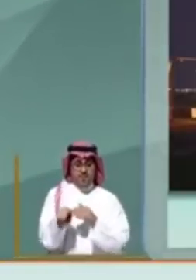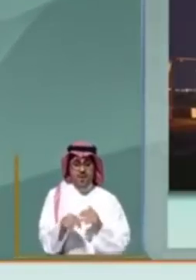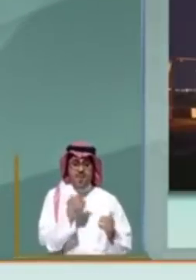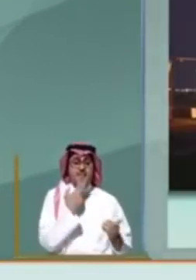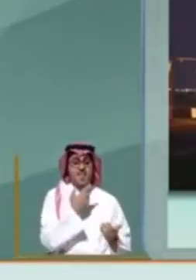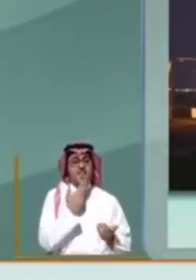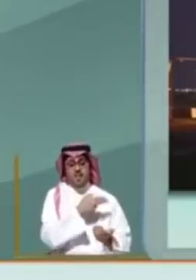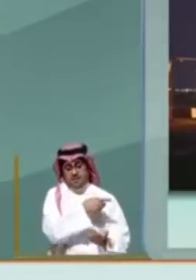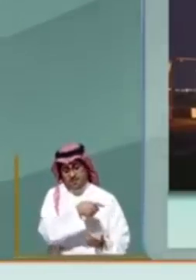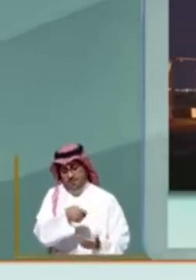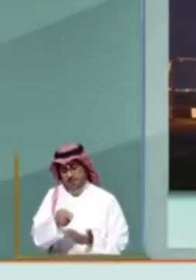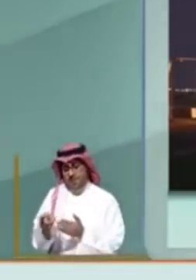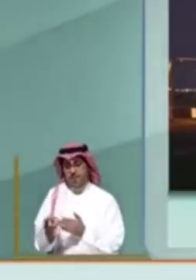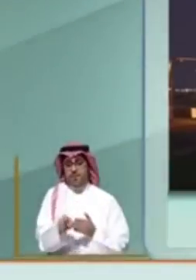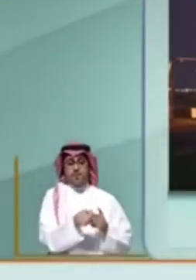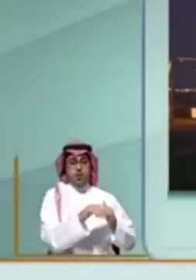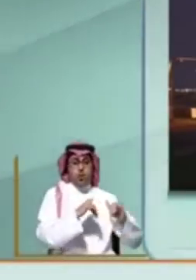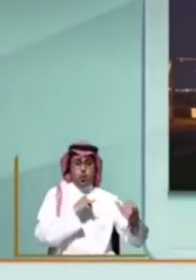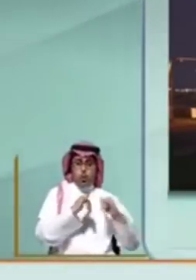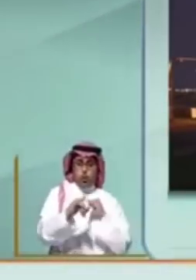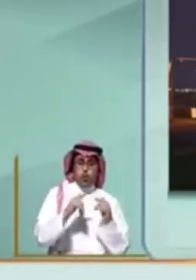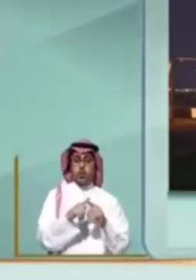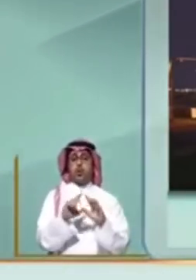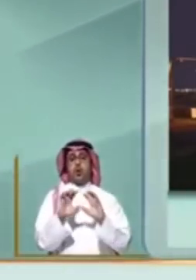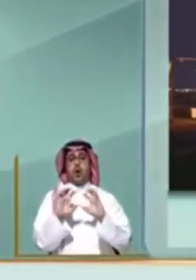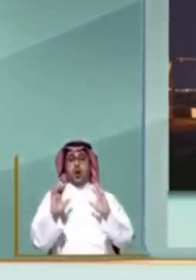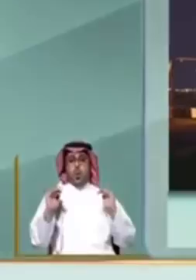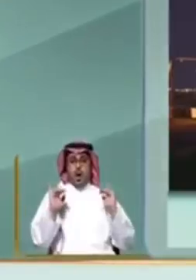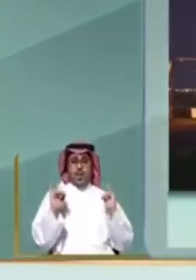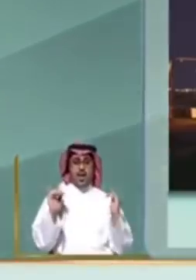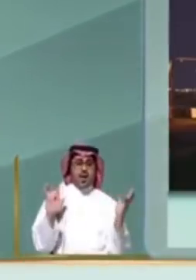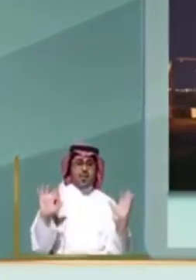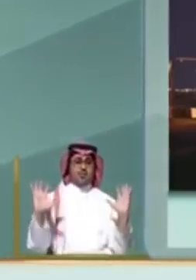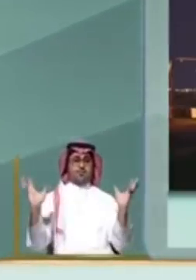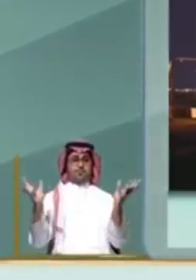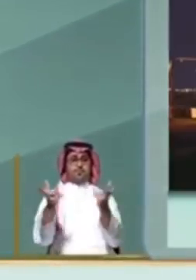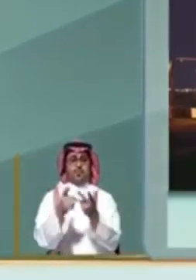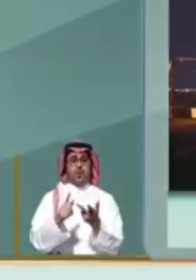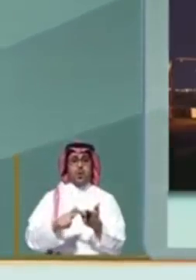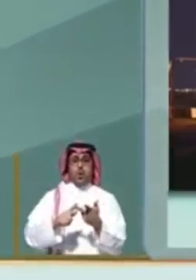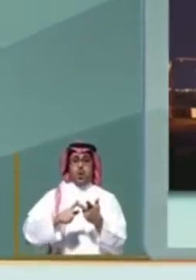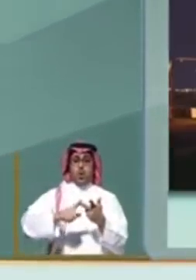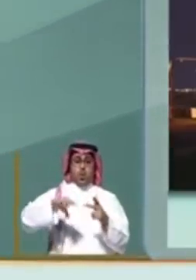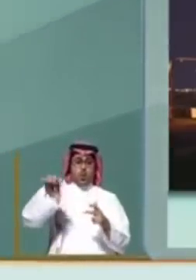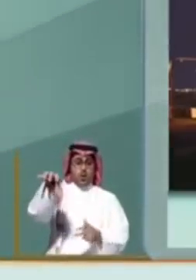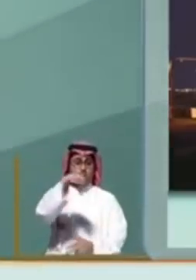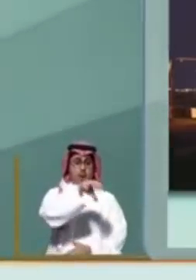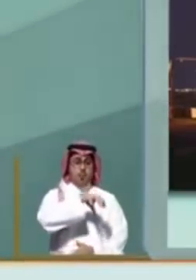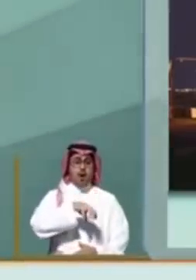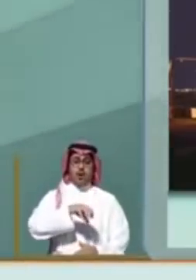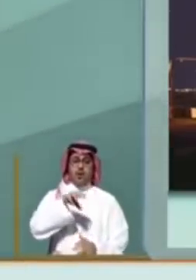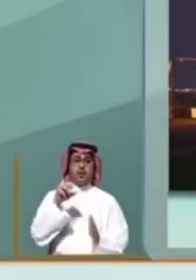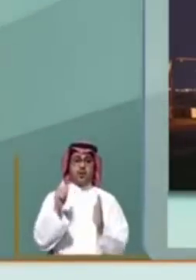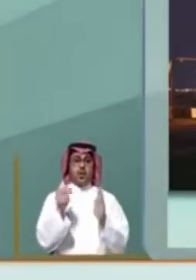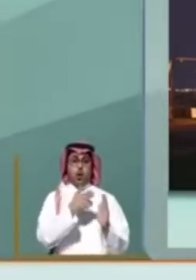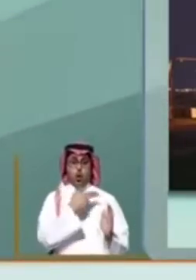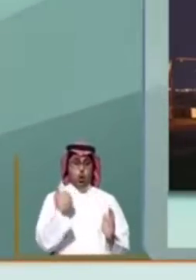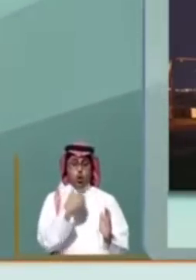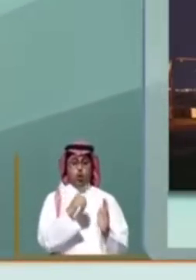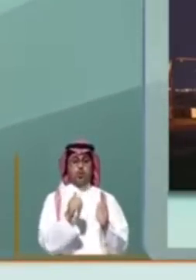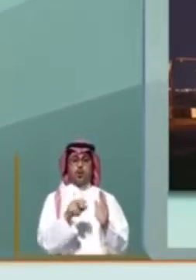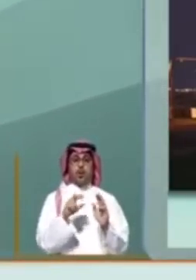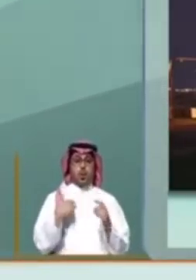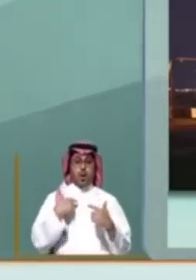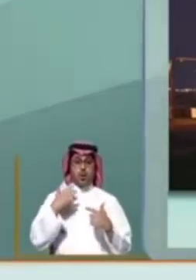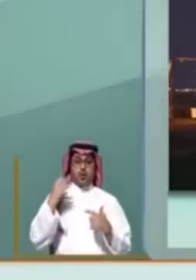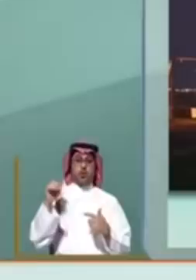التجارية والطرق والحدائق وواجهات المباني الحكومية ومرافقها والمباني الأمنية، بالإضافة إلى